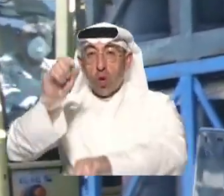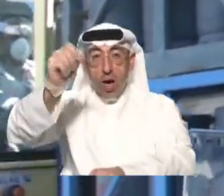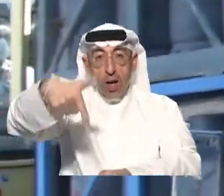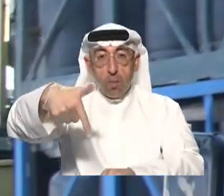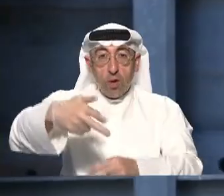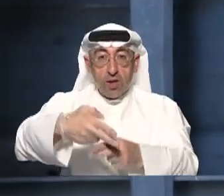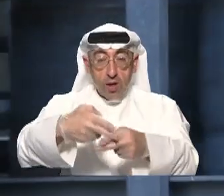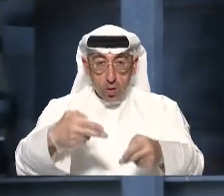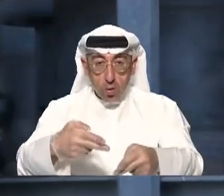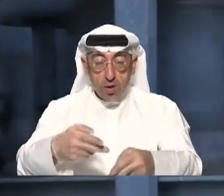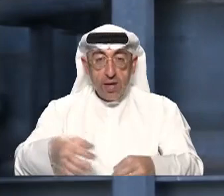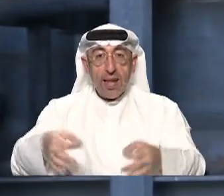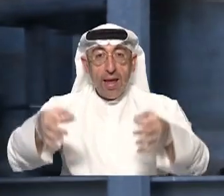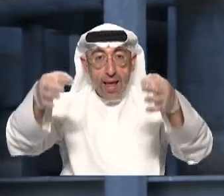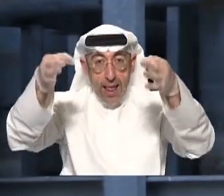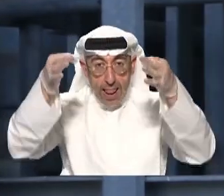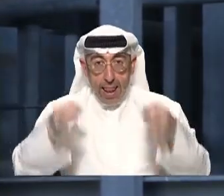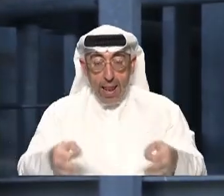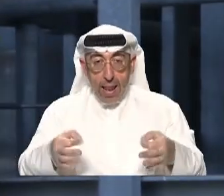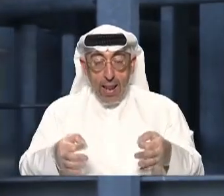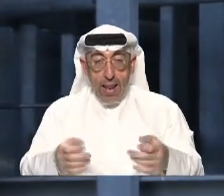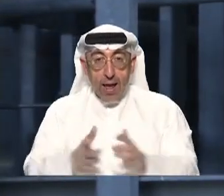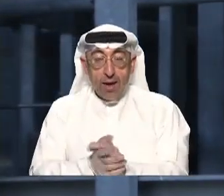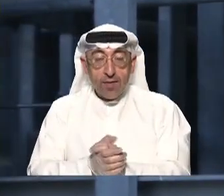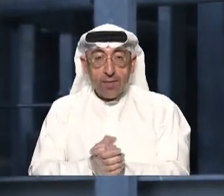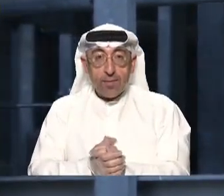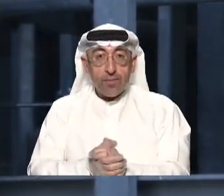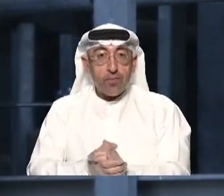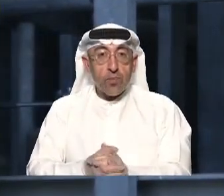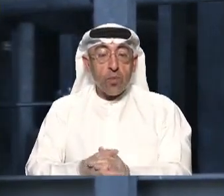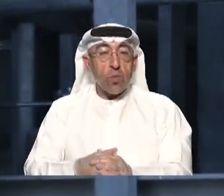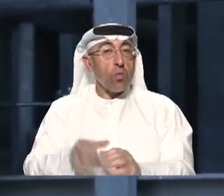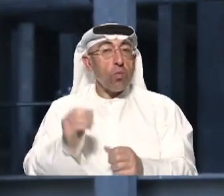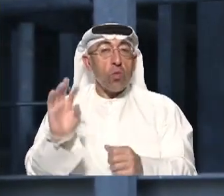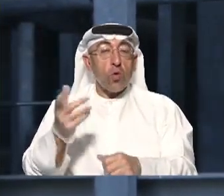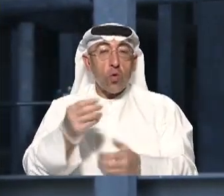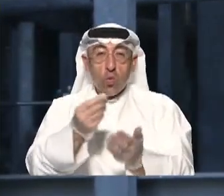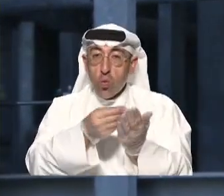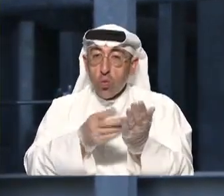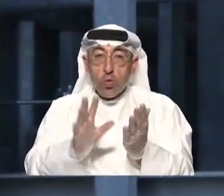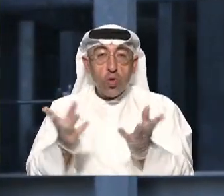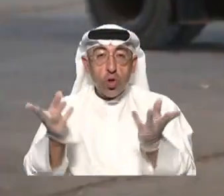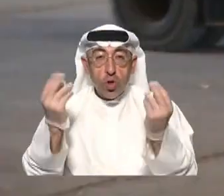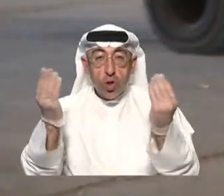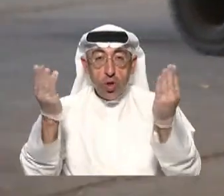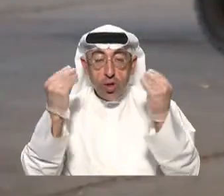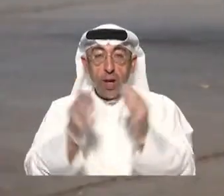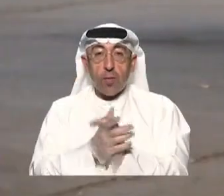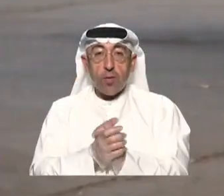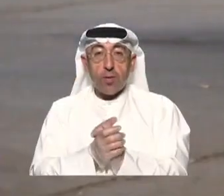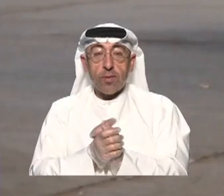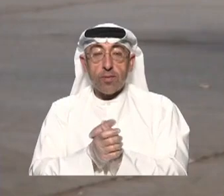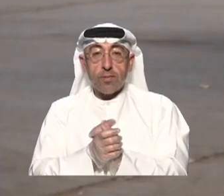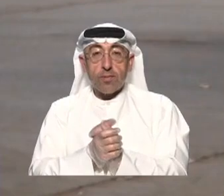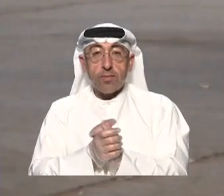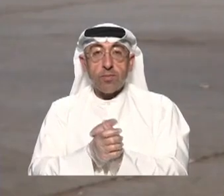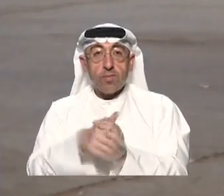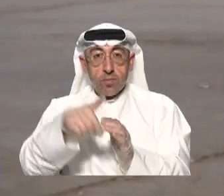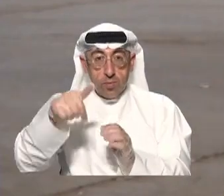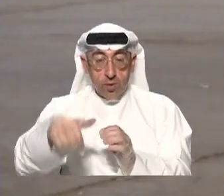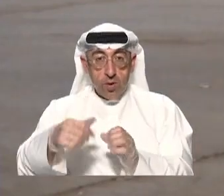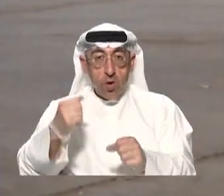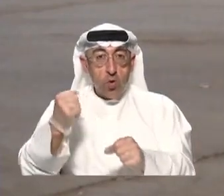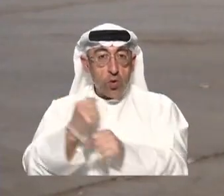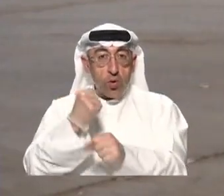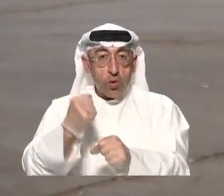الوقائية أيضا عند استلام قارورة الغاز من فرع الجمعية. هنا تجري عمليات إعادة